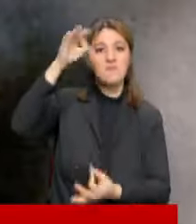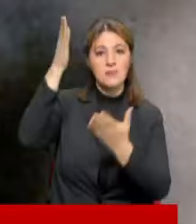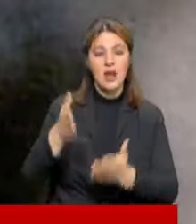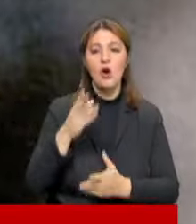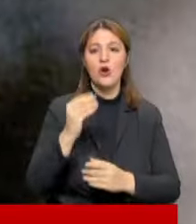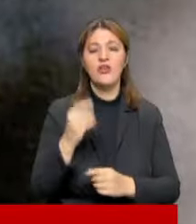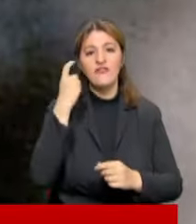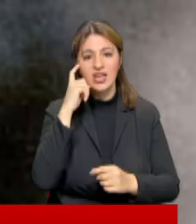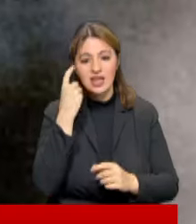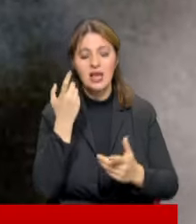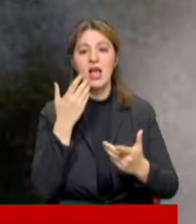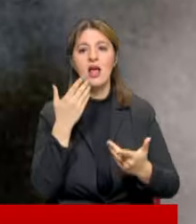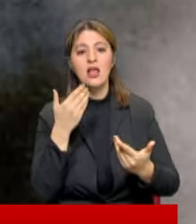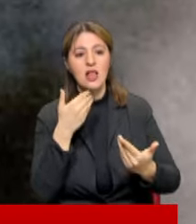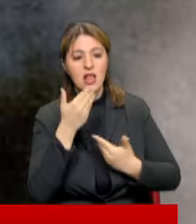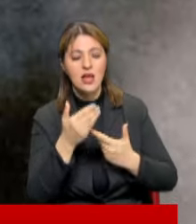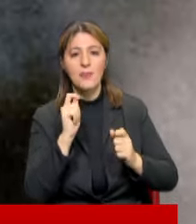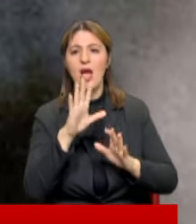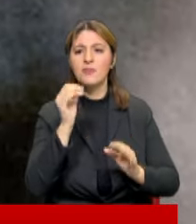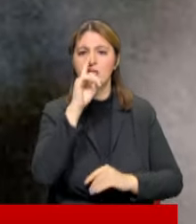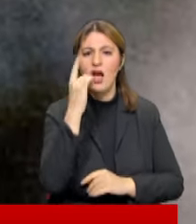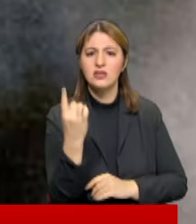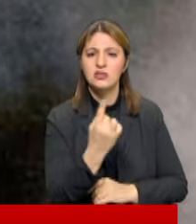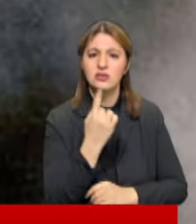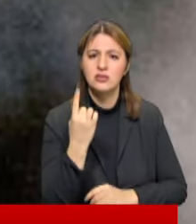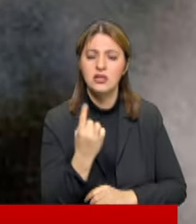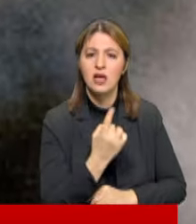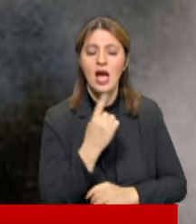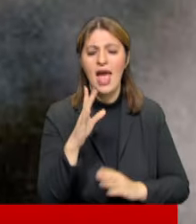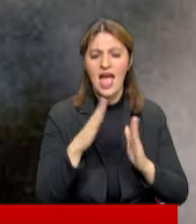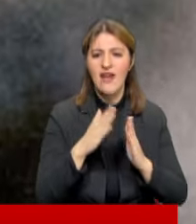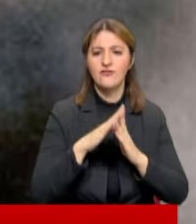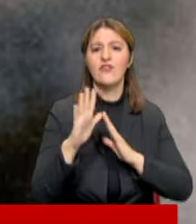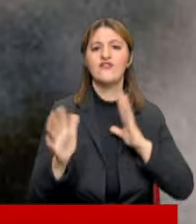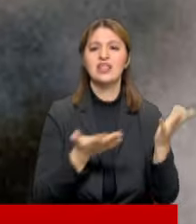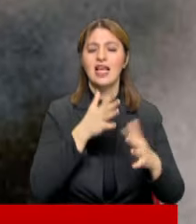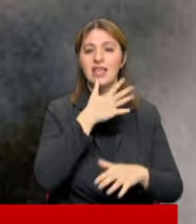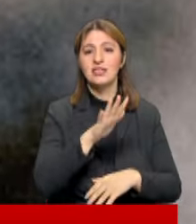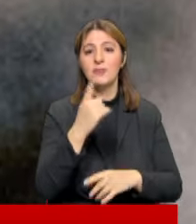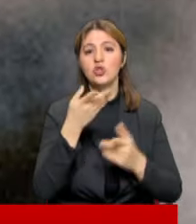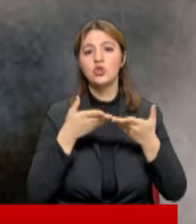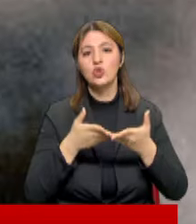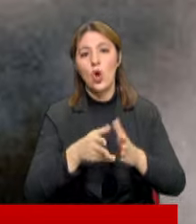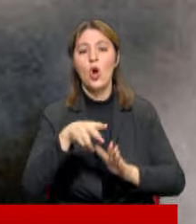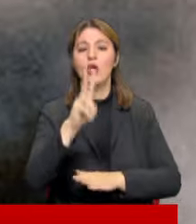Latif'in paylaşamadığı başkomutan asında hep yaldı evliliği fırtınalı Deniz